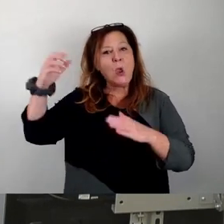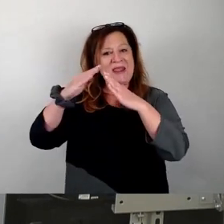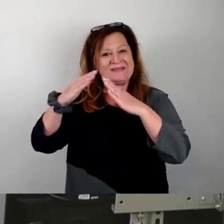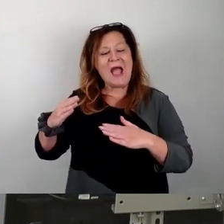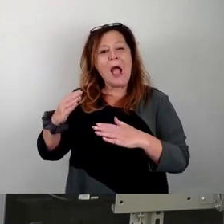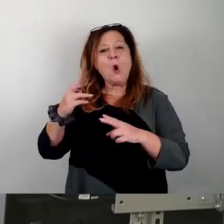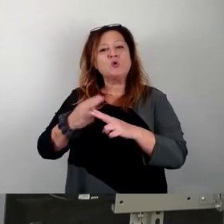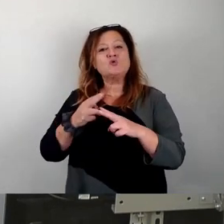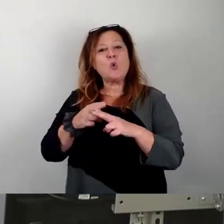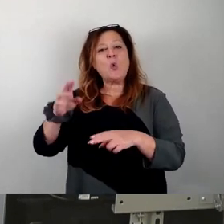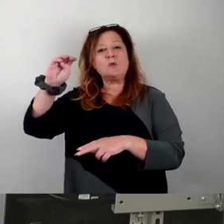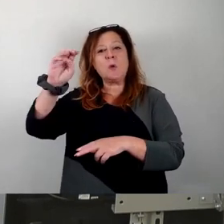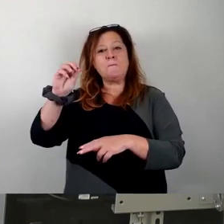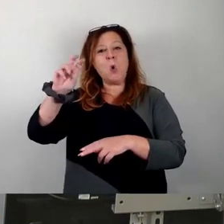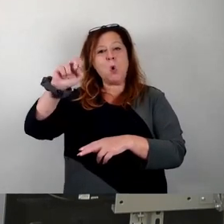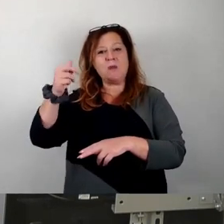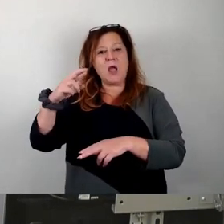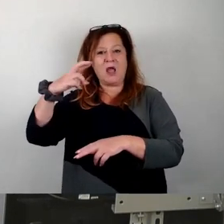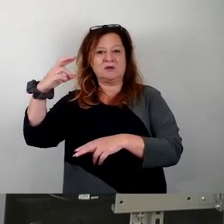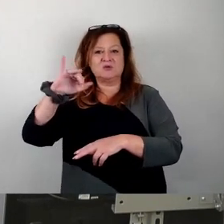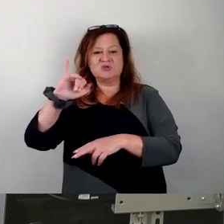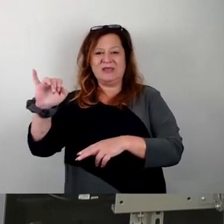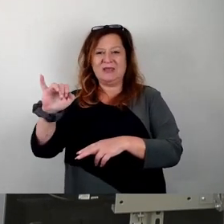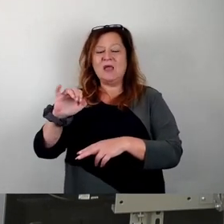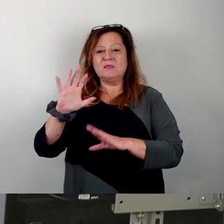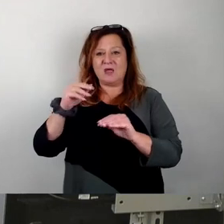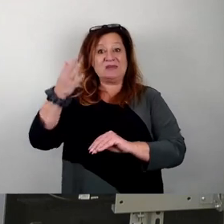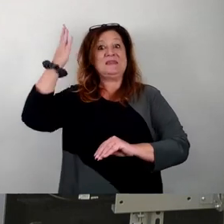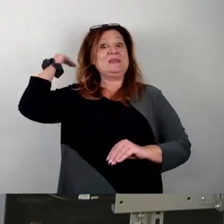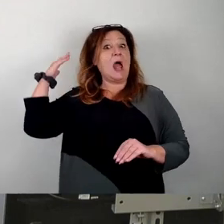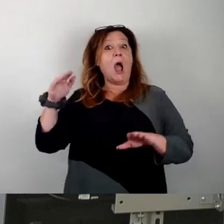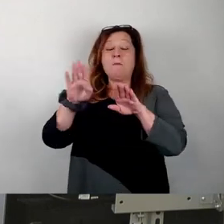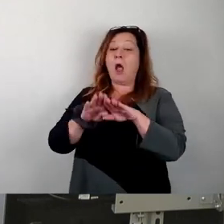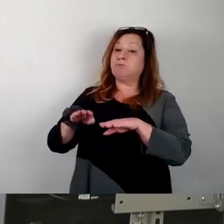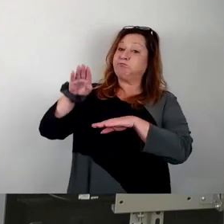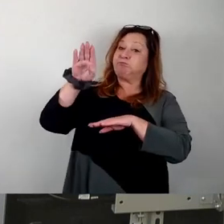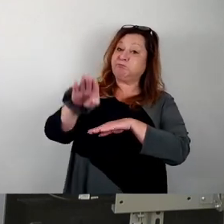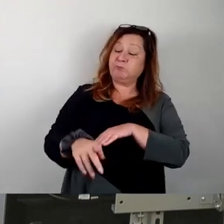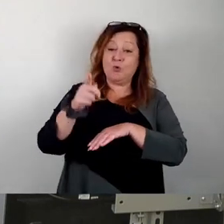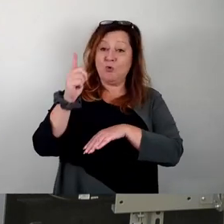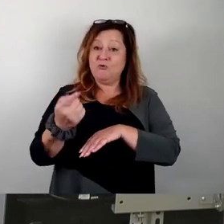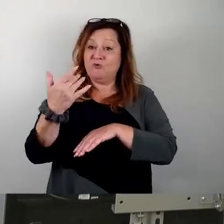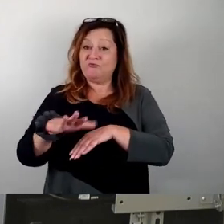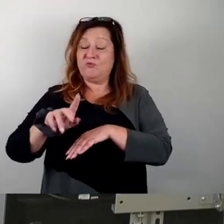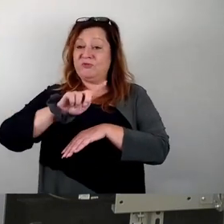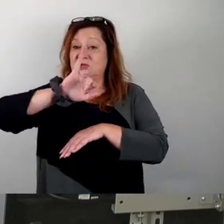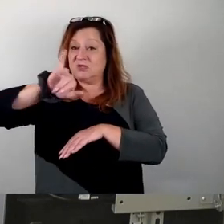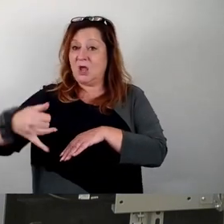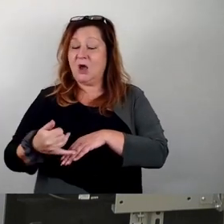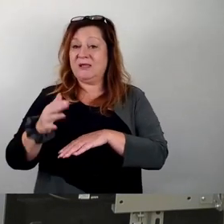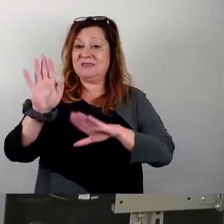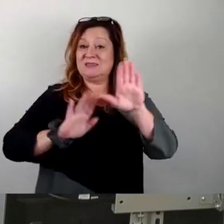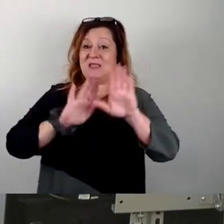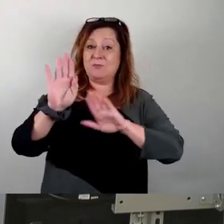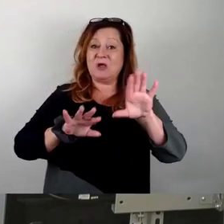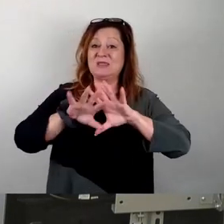Damals war das ein Meilenstein für die Meinungsfreiheit. 150 Jahre Demokratiegeschichte, ein paar Revolutionen, Weltkrieg und Menschenopfer